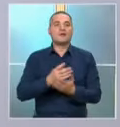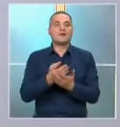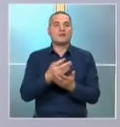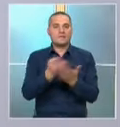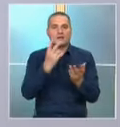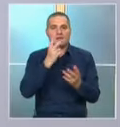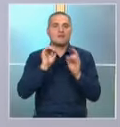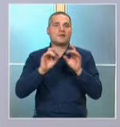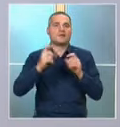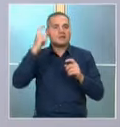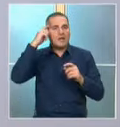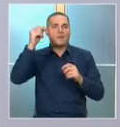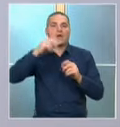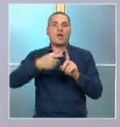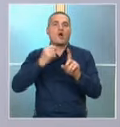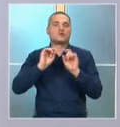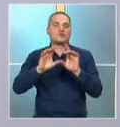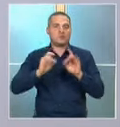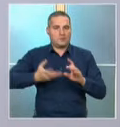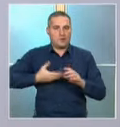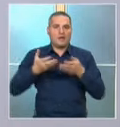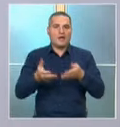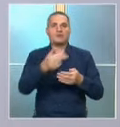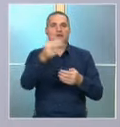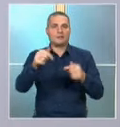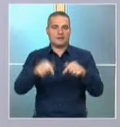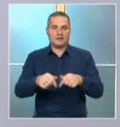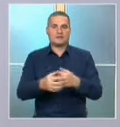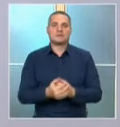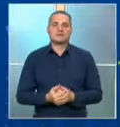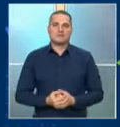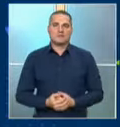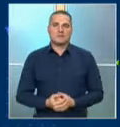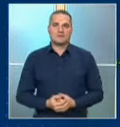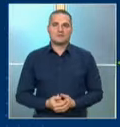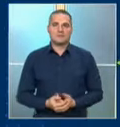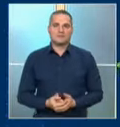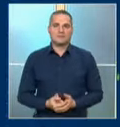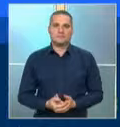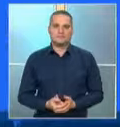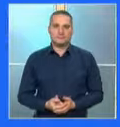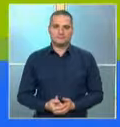Здравейте, вие сте с предаването Знание БГ от студиото в Благоевград. Ето и темите днес.